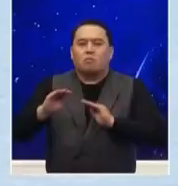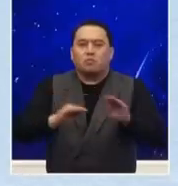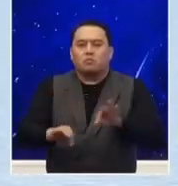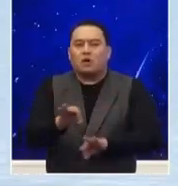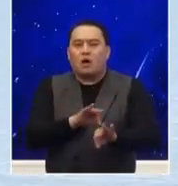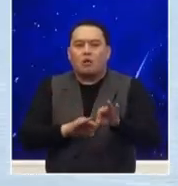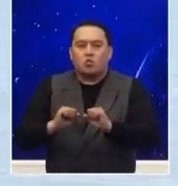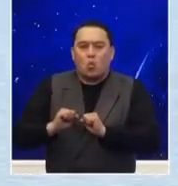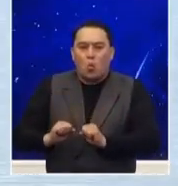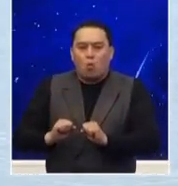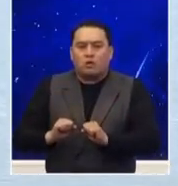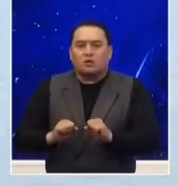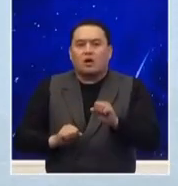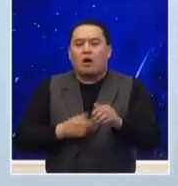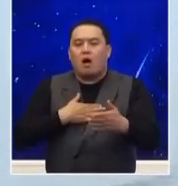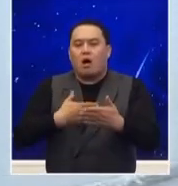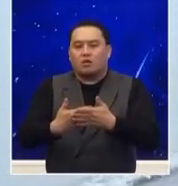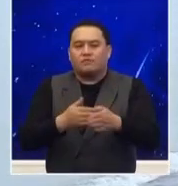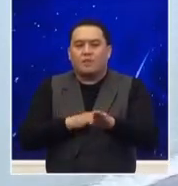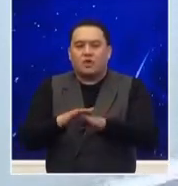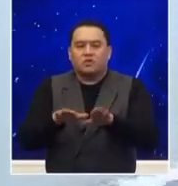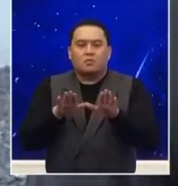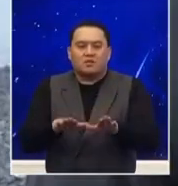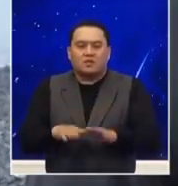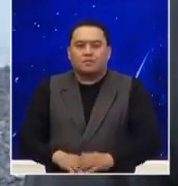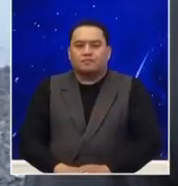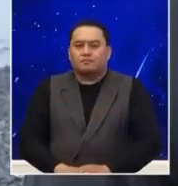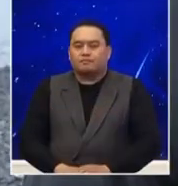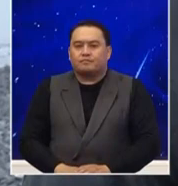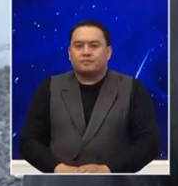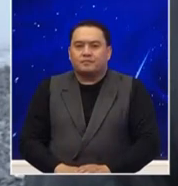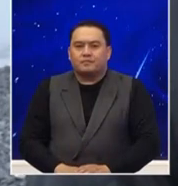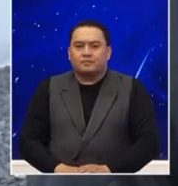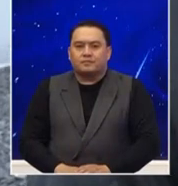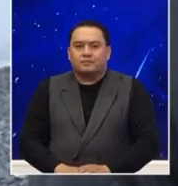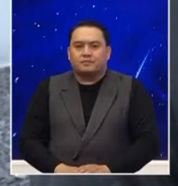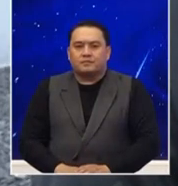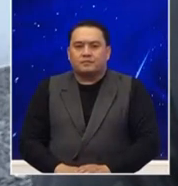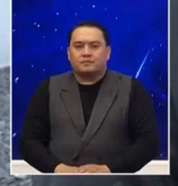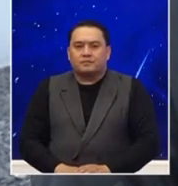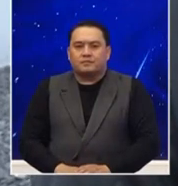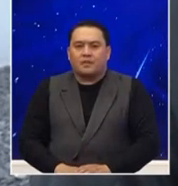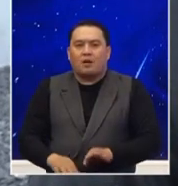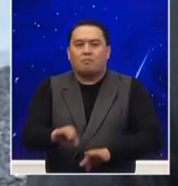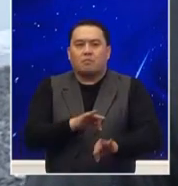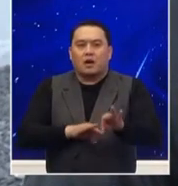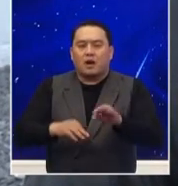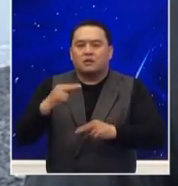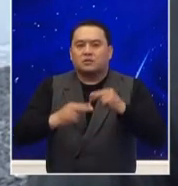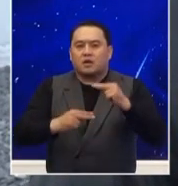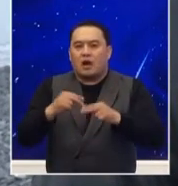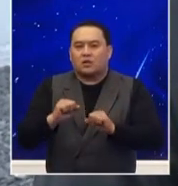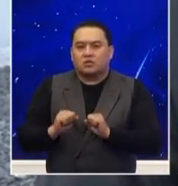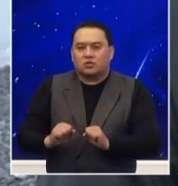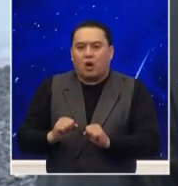проект по берегоукреплению уже активно реализуется в местности. Проект по строительству